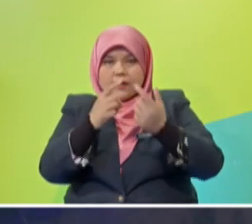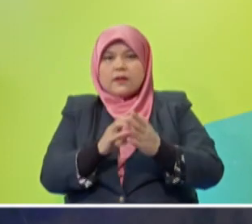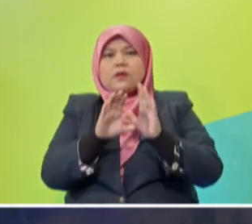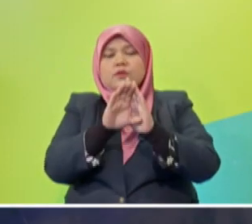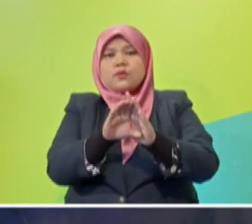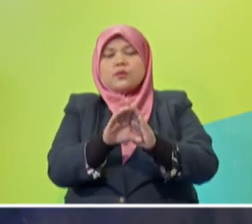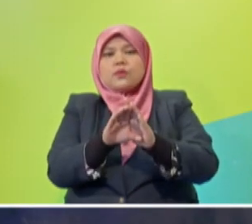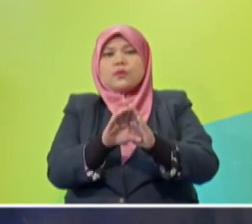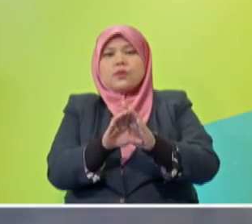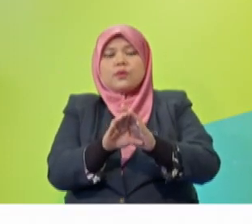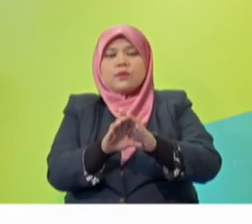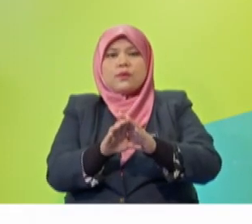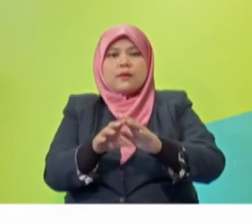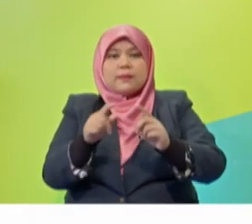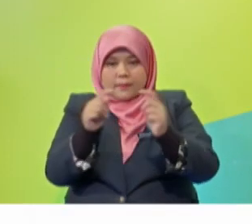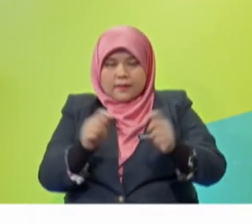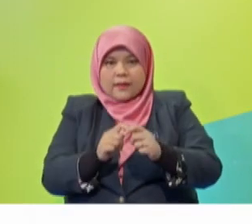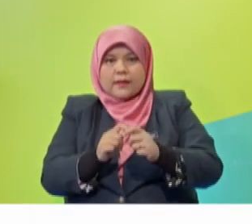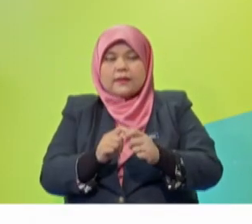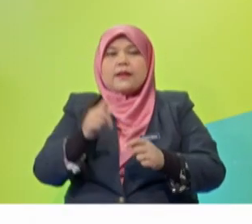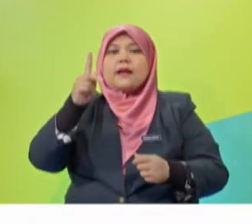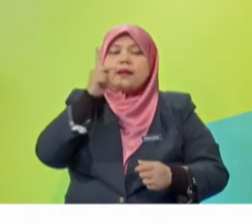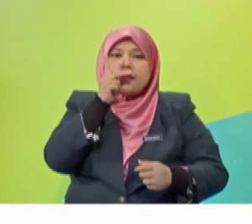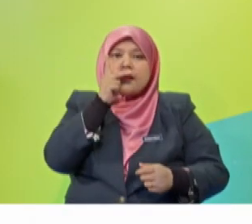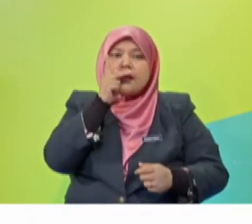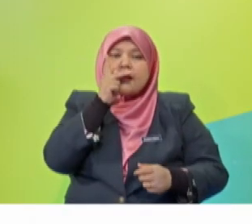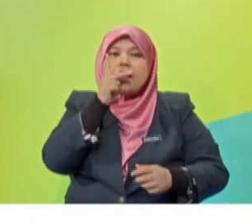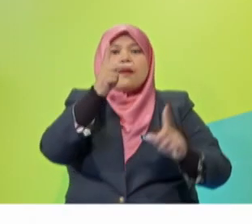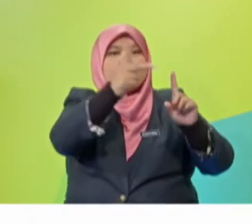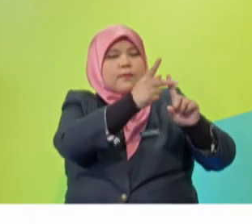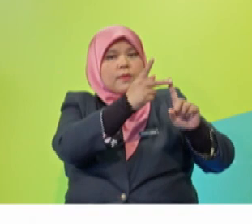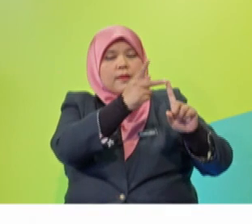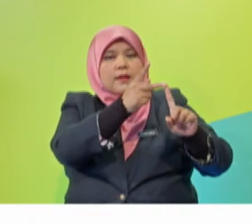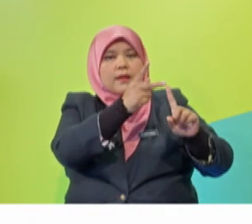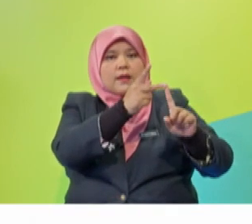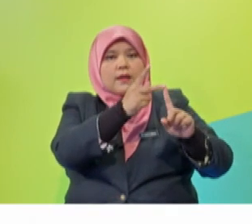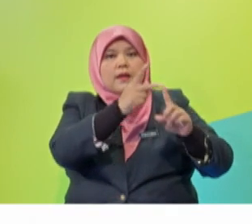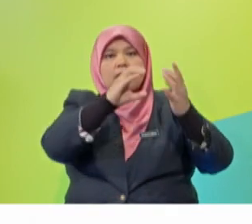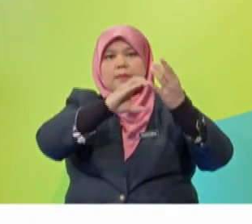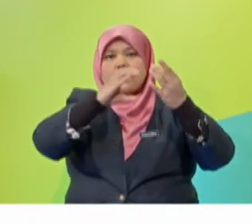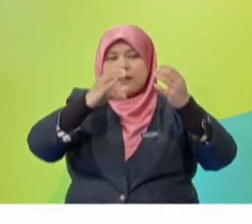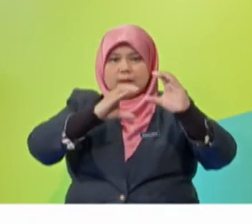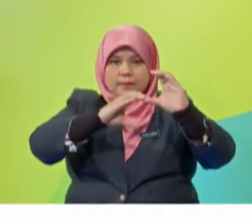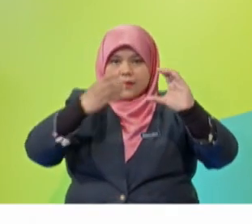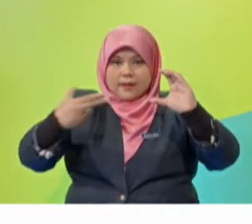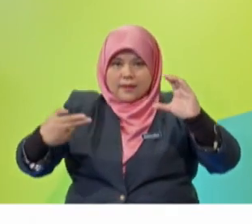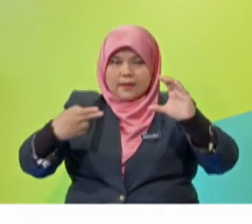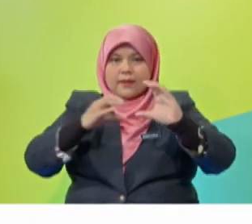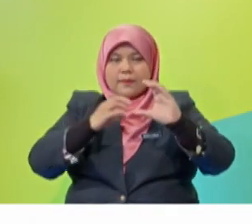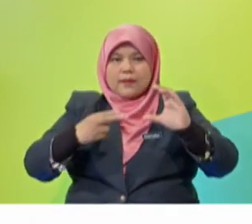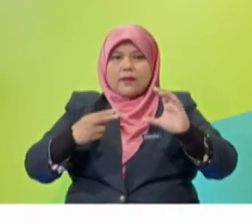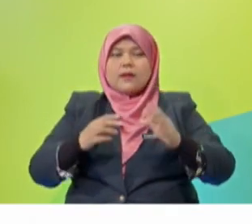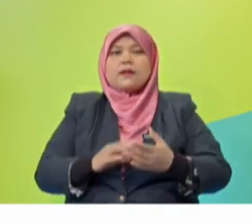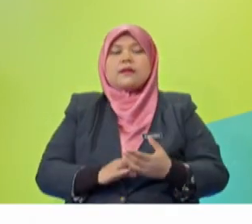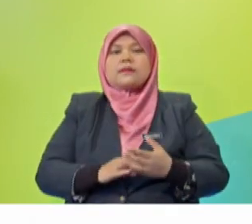yang kita boleh sebut di sini, Pulau Langkawi Kedah, Batu Feringgi Pulau Pinang, Cameron Highlands Pahang, Pulau Tioman